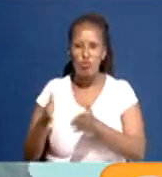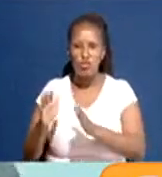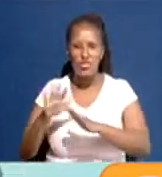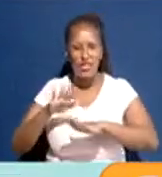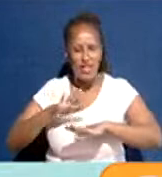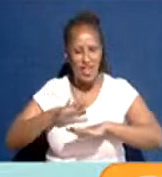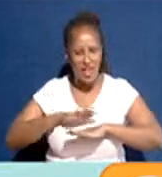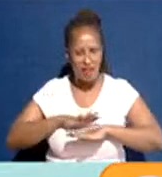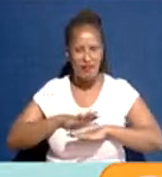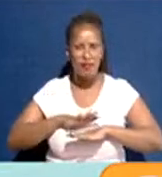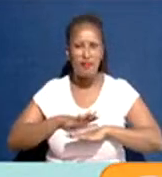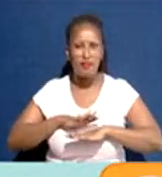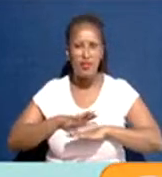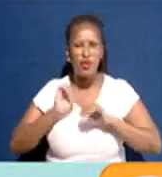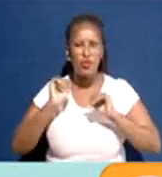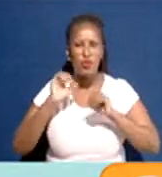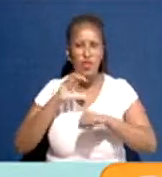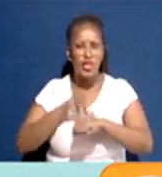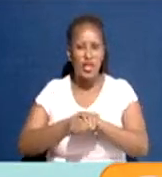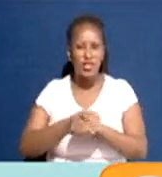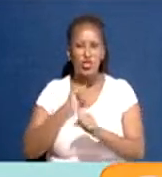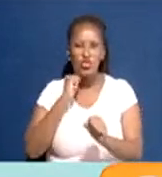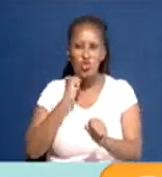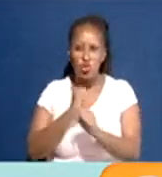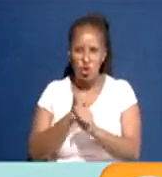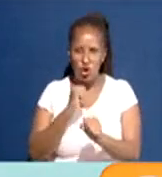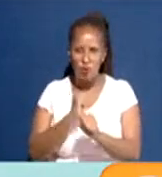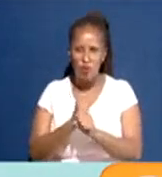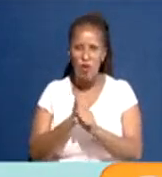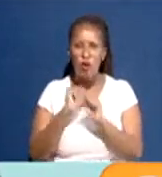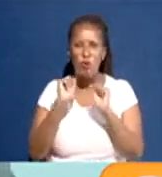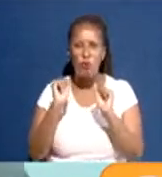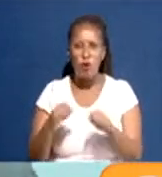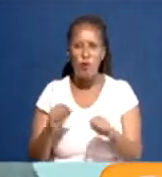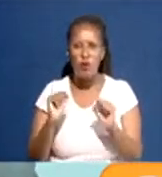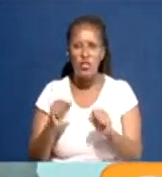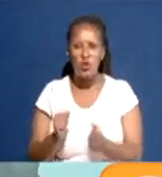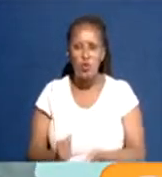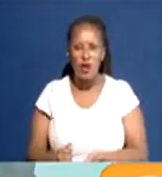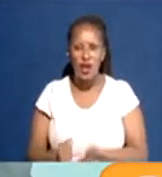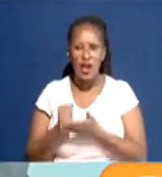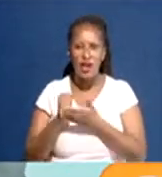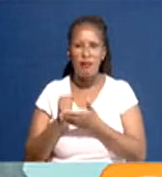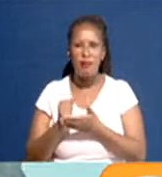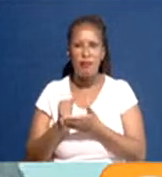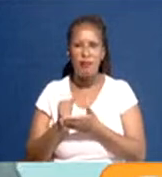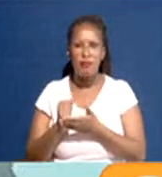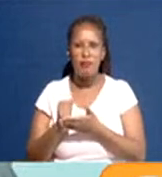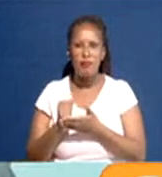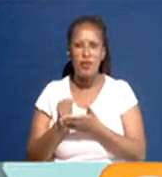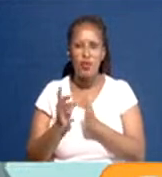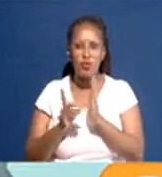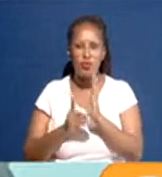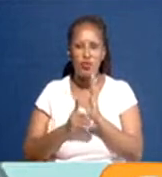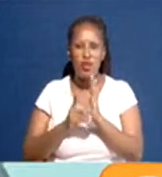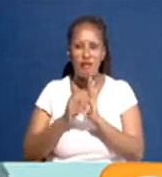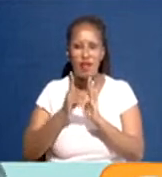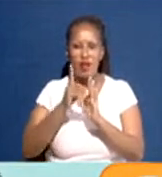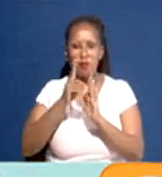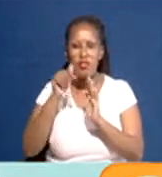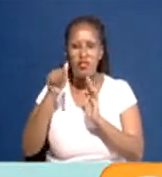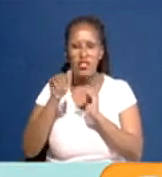kutosha kupata ajira, ndio wachangie katika kupeleka taifa